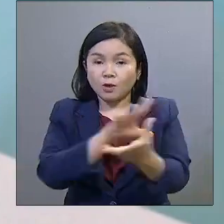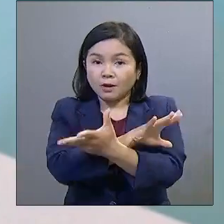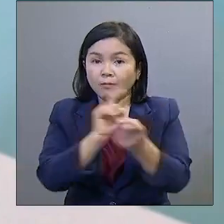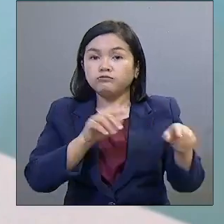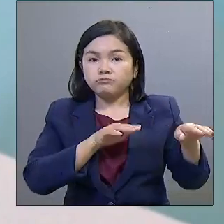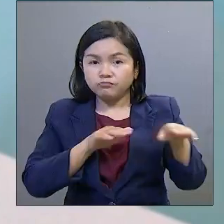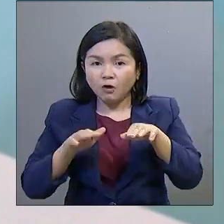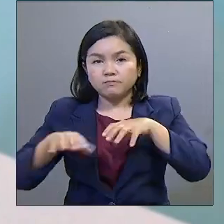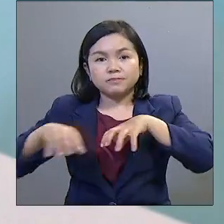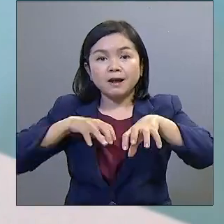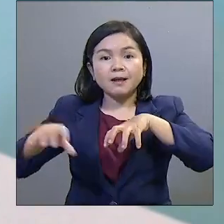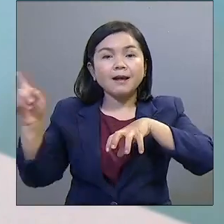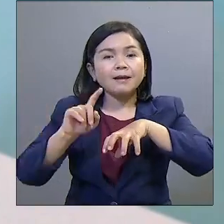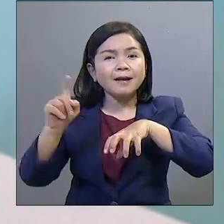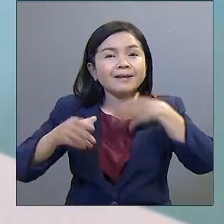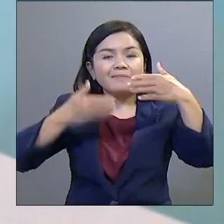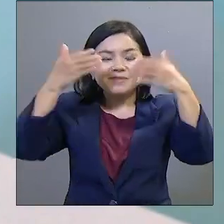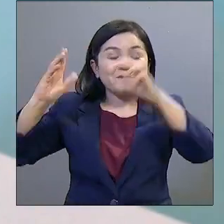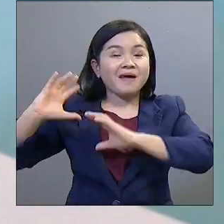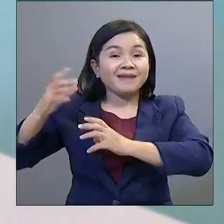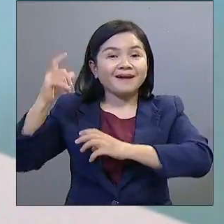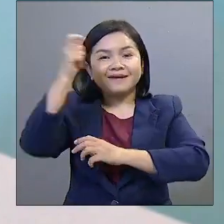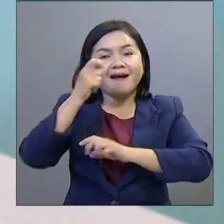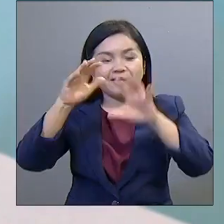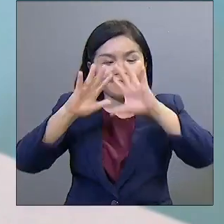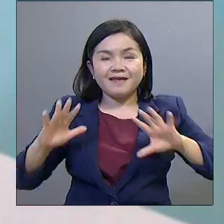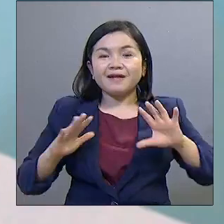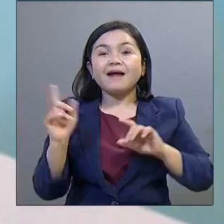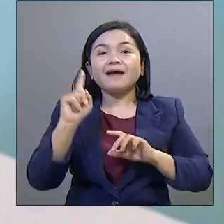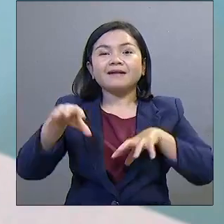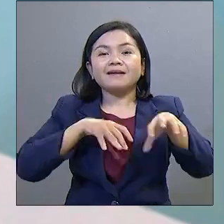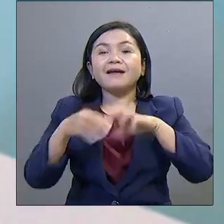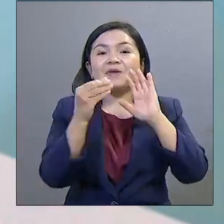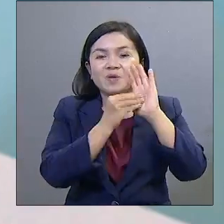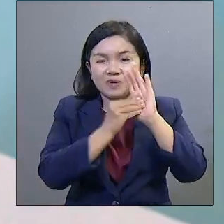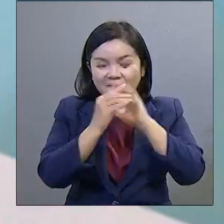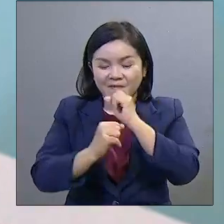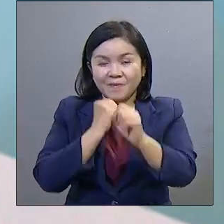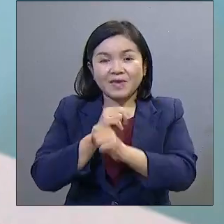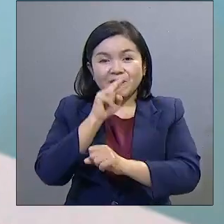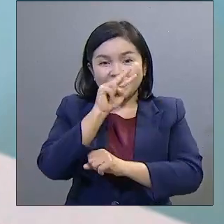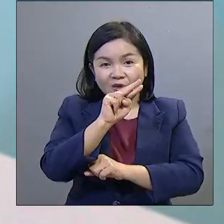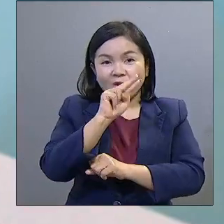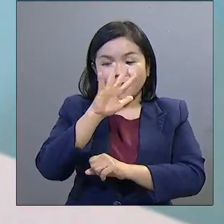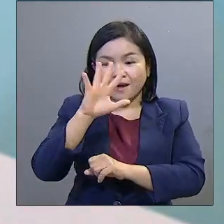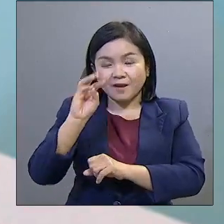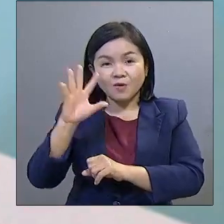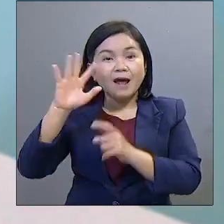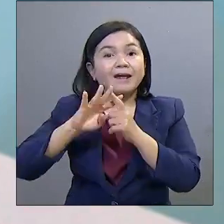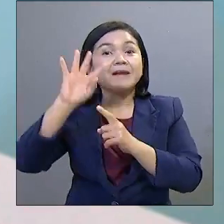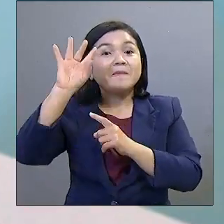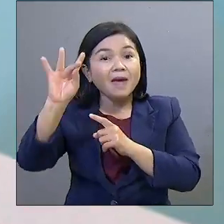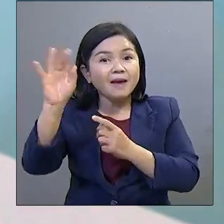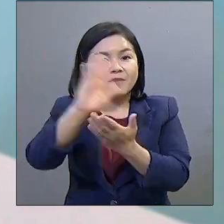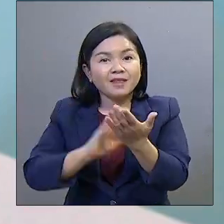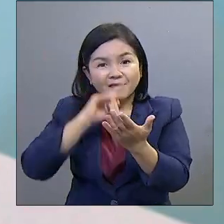มในการจัดงานเทศกาลภาพยนตร์อาเซียนแห่งกรุงเทพมหานครในปี2565ครั้งที่8และผลักดันให้ประเทศไทยเป็นศูนย์